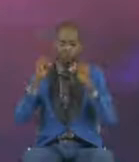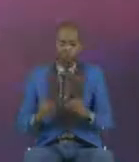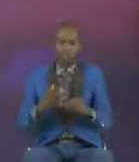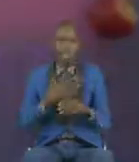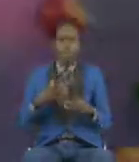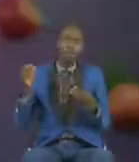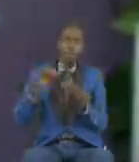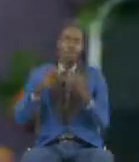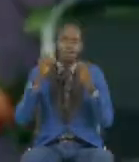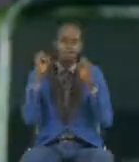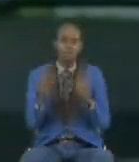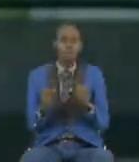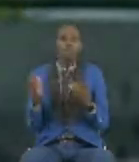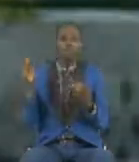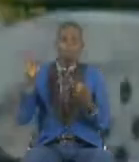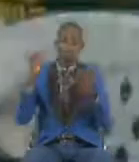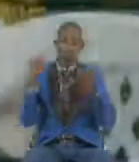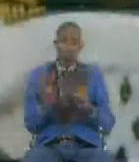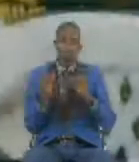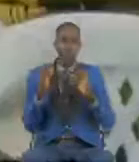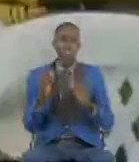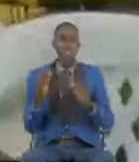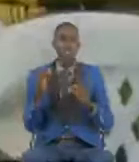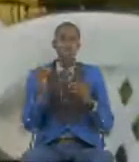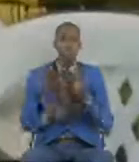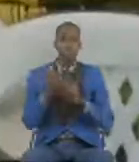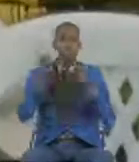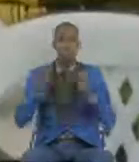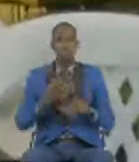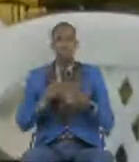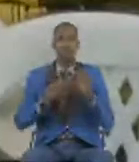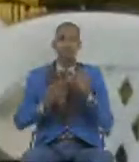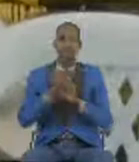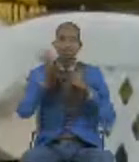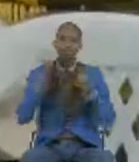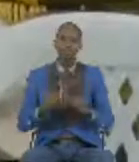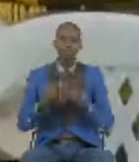à quelqu'un là-bas. Plus fort et fort. Au nom de Jésus.